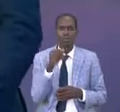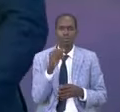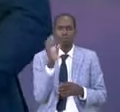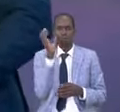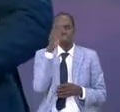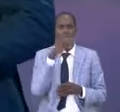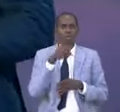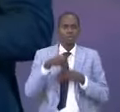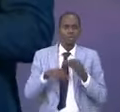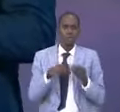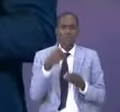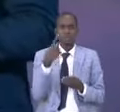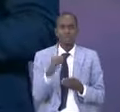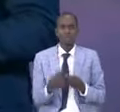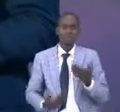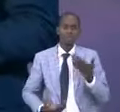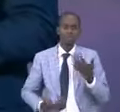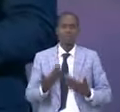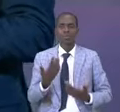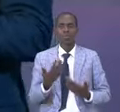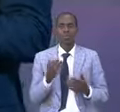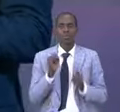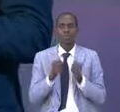un pied cadre double